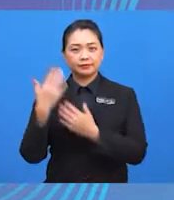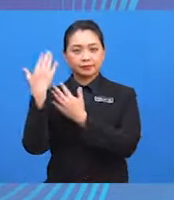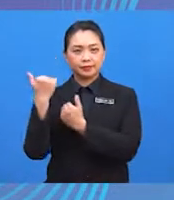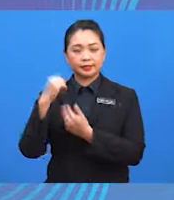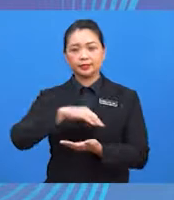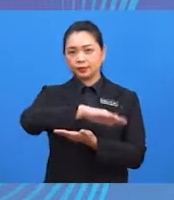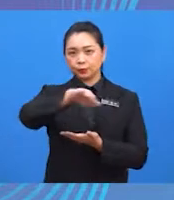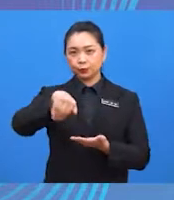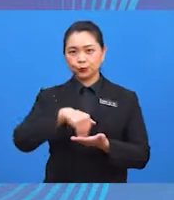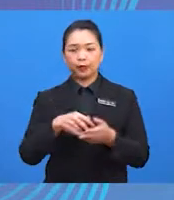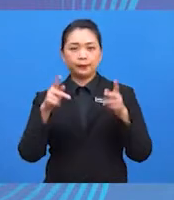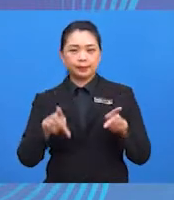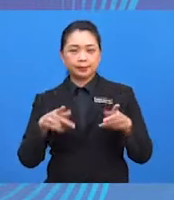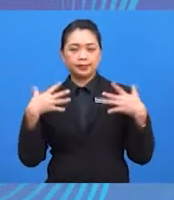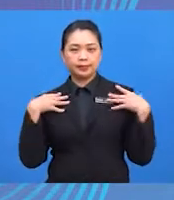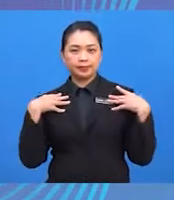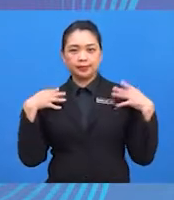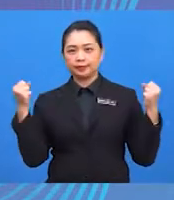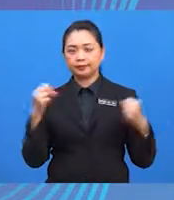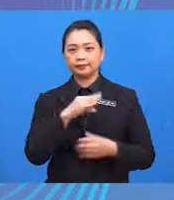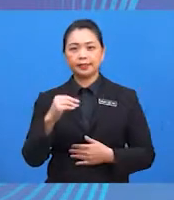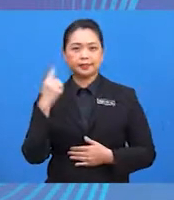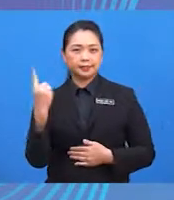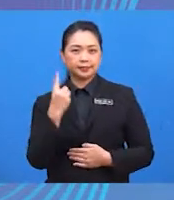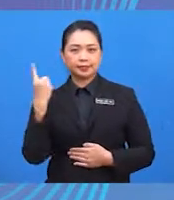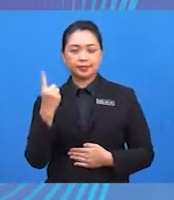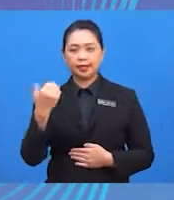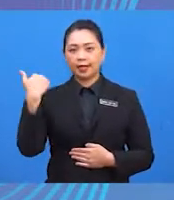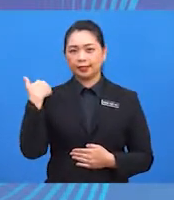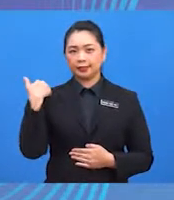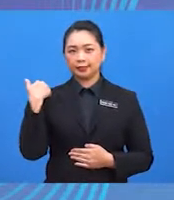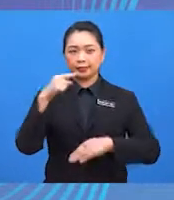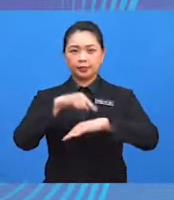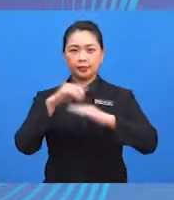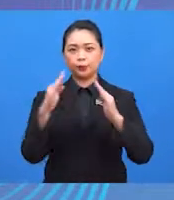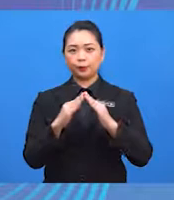para pelajar sihat-sihat dan sentiasa berada di rumah.